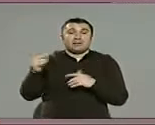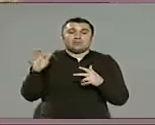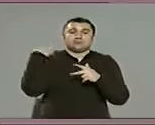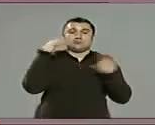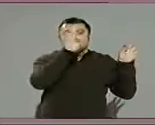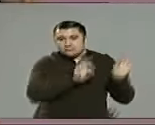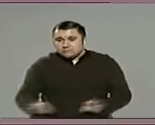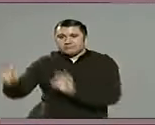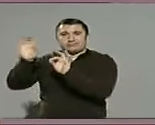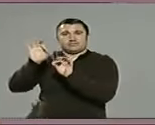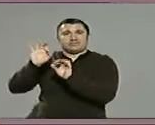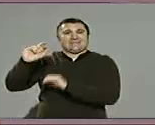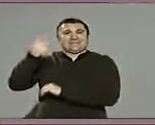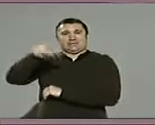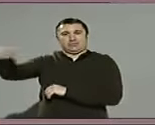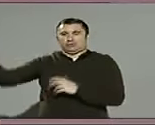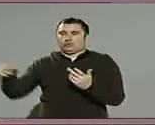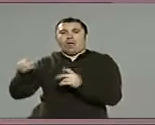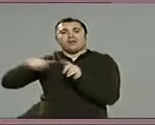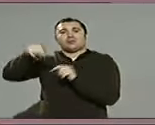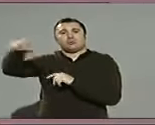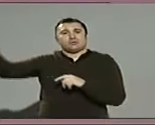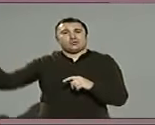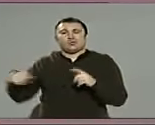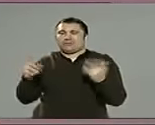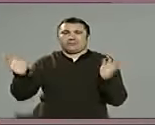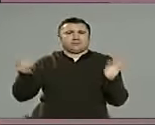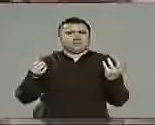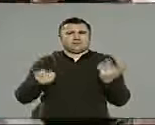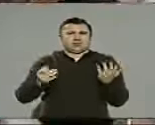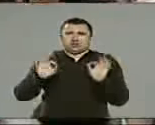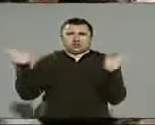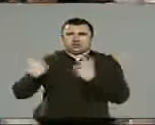Dritter und eine Scheinentlastung, liebe Genossinnen und Genossen.